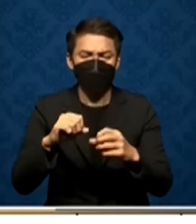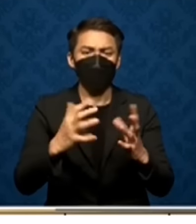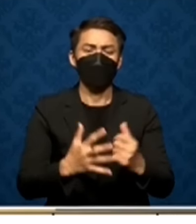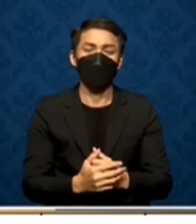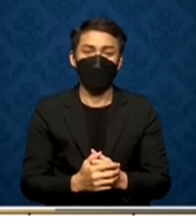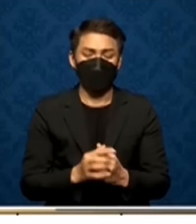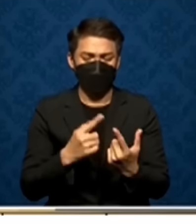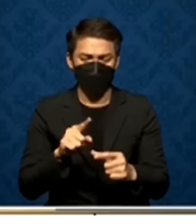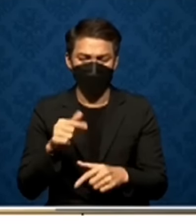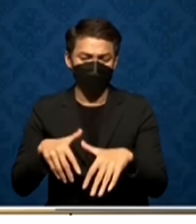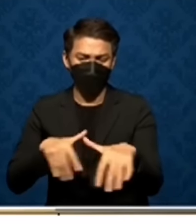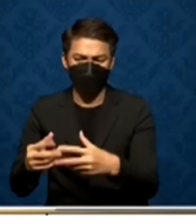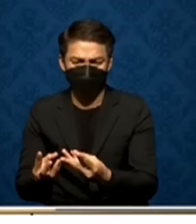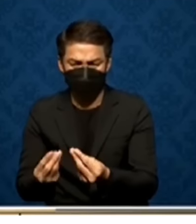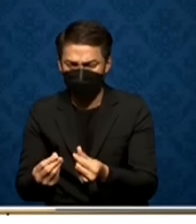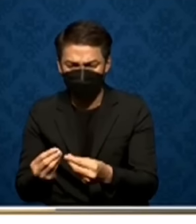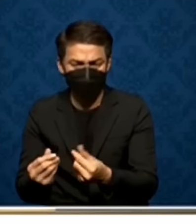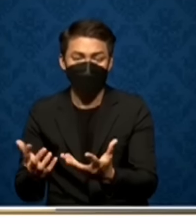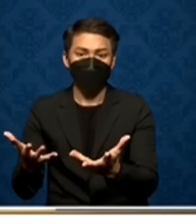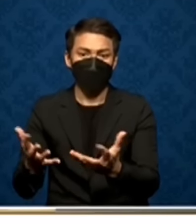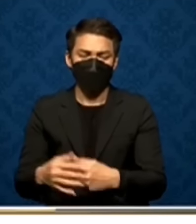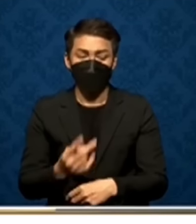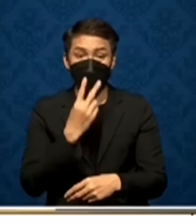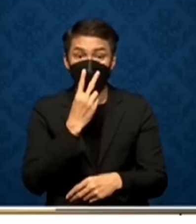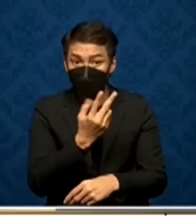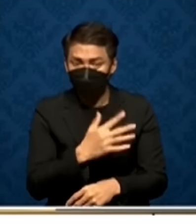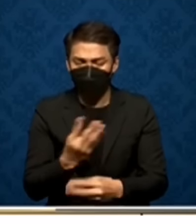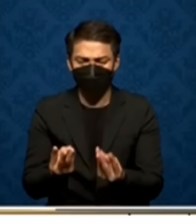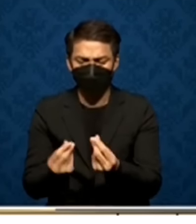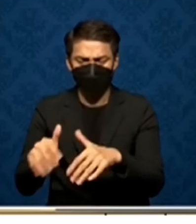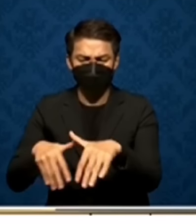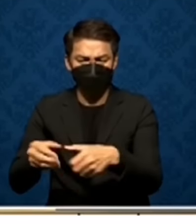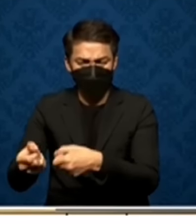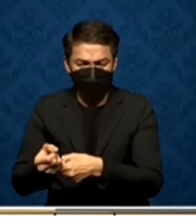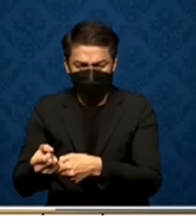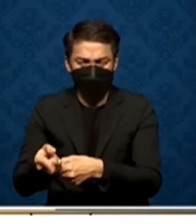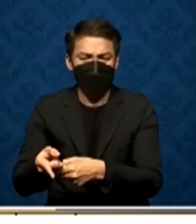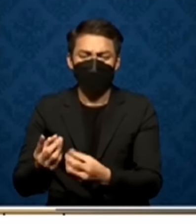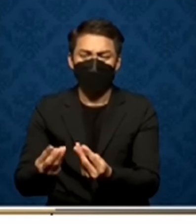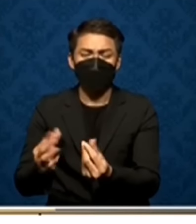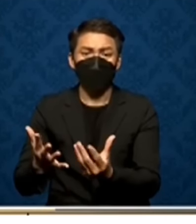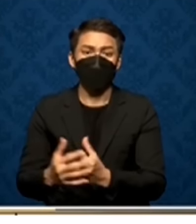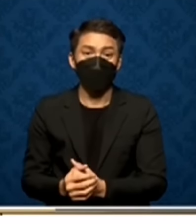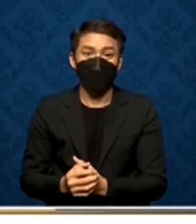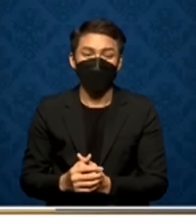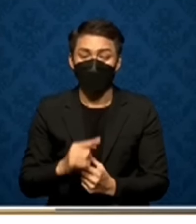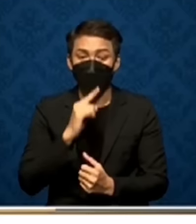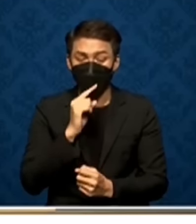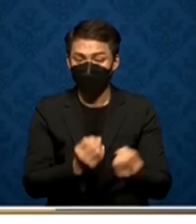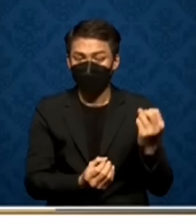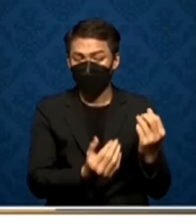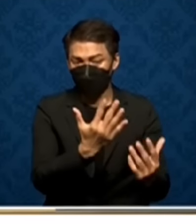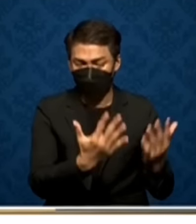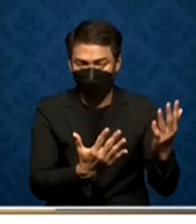เมื่อสักครู่นี้เราจะเห็นว่าประชาชนไม่มีที่ดินนะเกษตรกรแต่ถ้าที่เป็นป่าก็จะเป็น